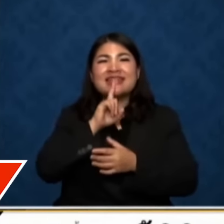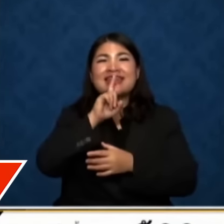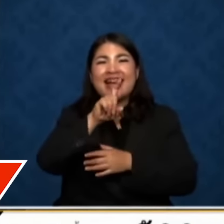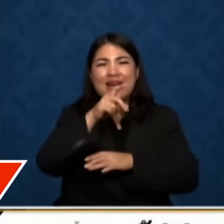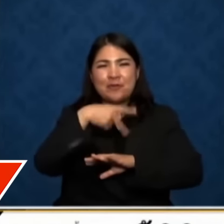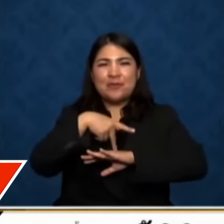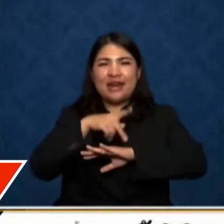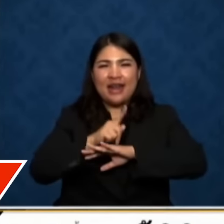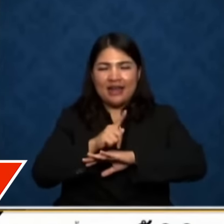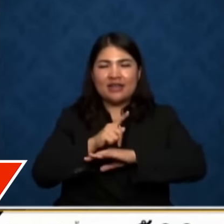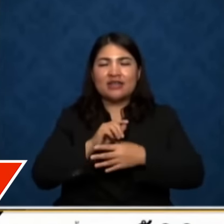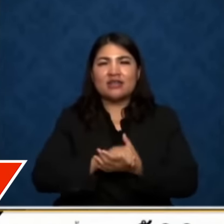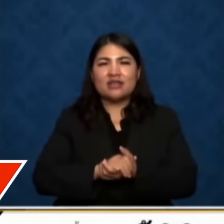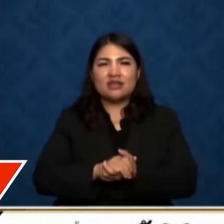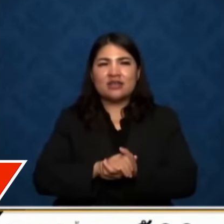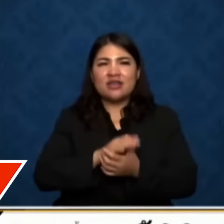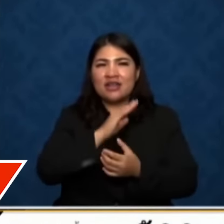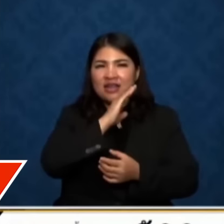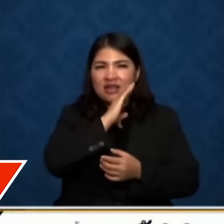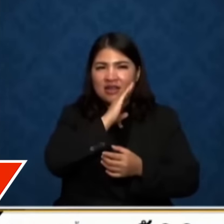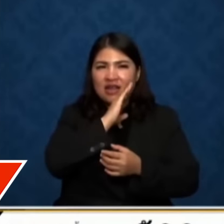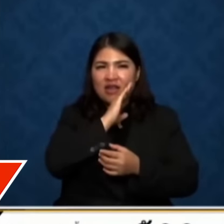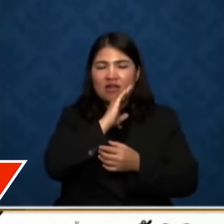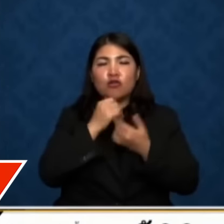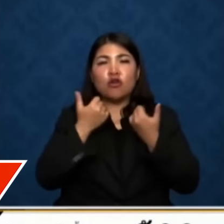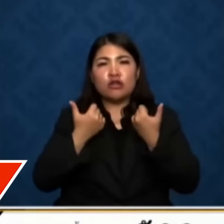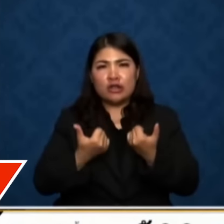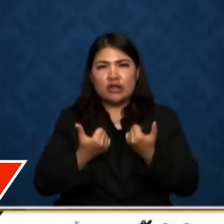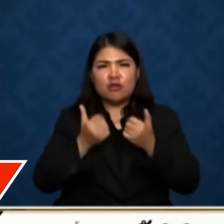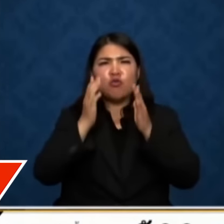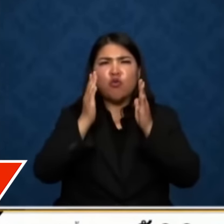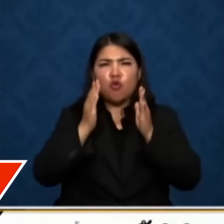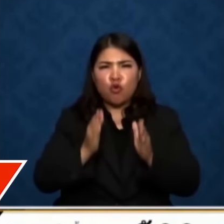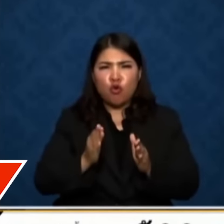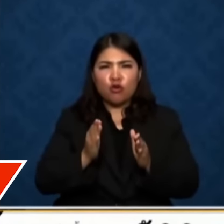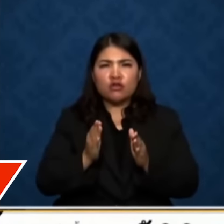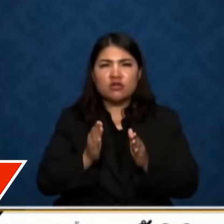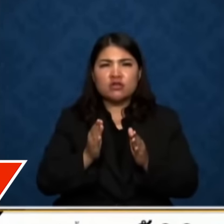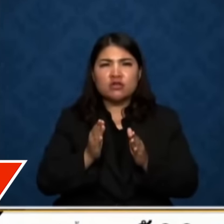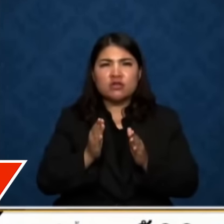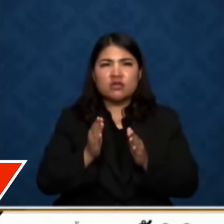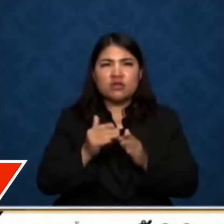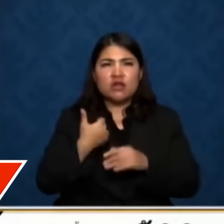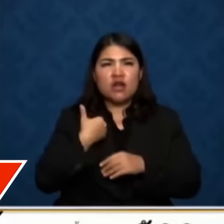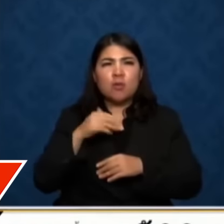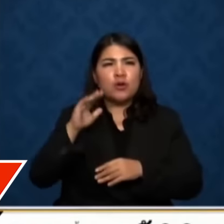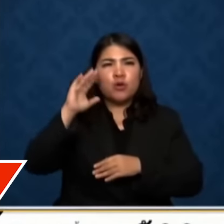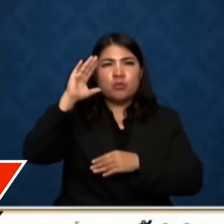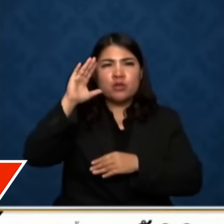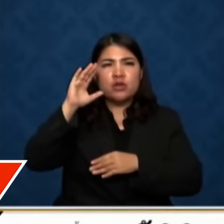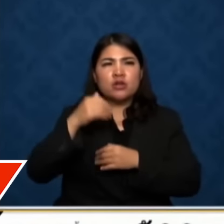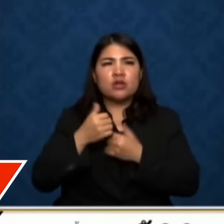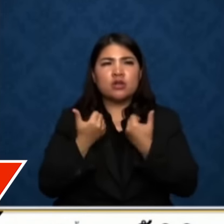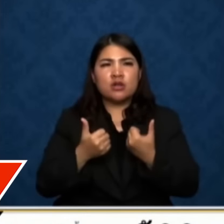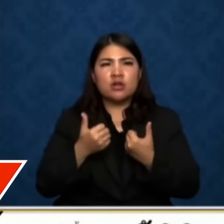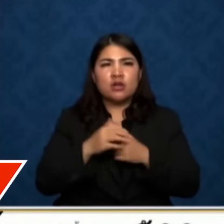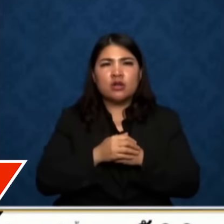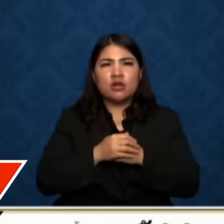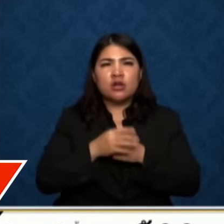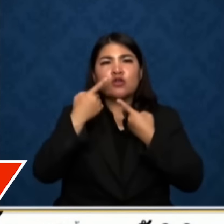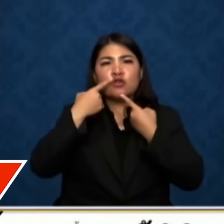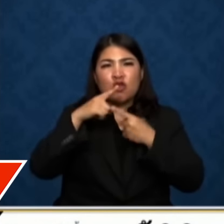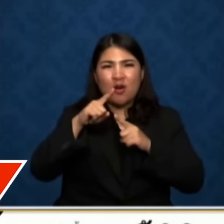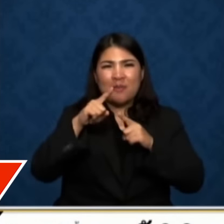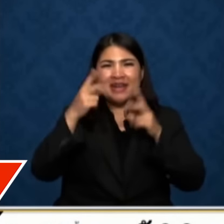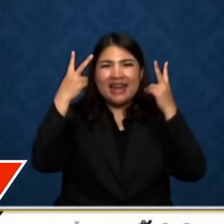าถ้าณขณะนี้เนี่ยจะมีบุคคลใดเนี่ยนะครับเข้ามายกมือแล้วตอบในฐานะสภานายกพิ